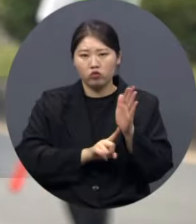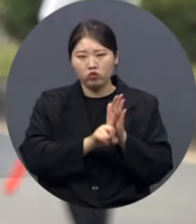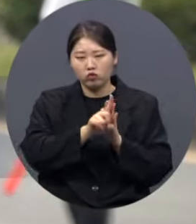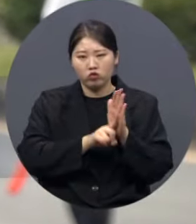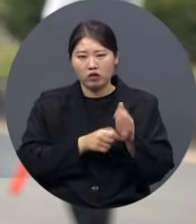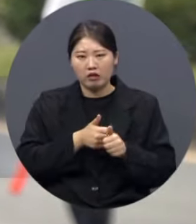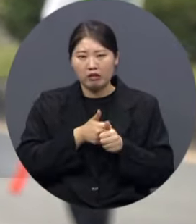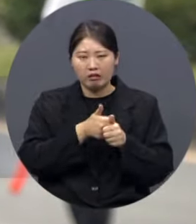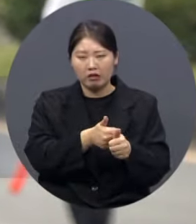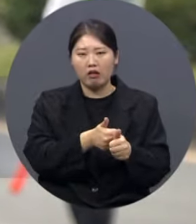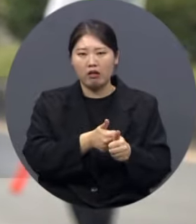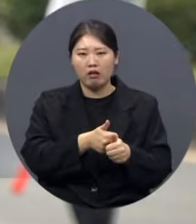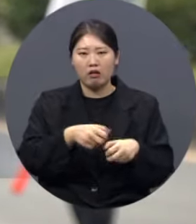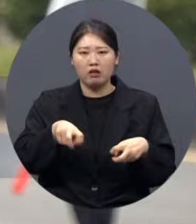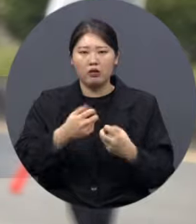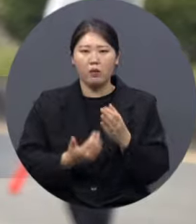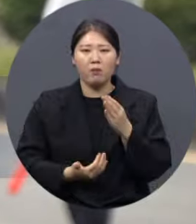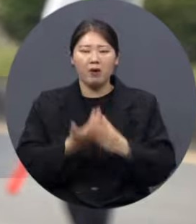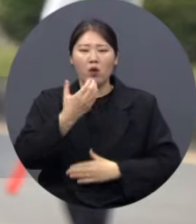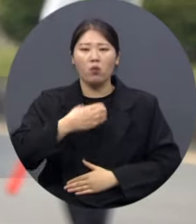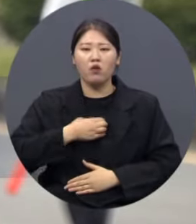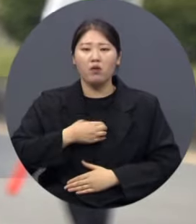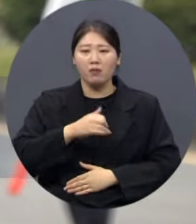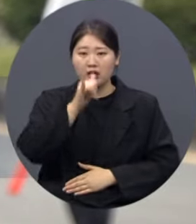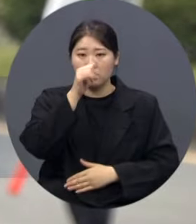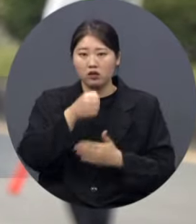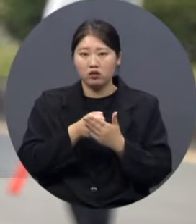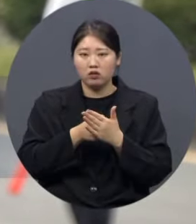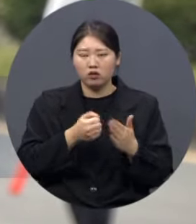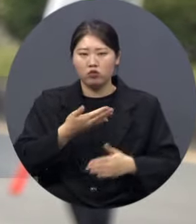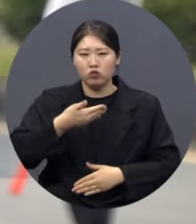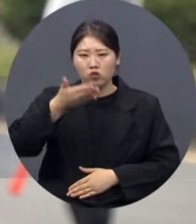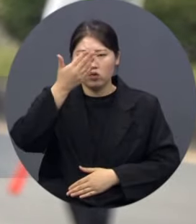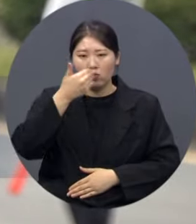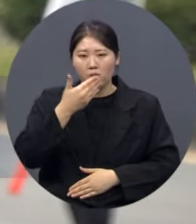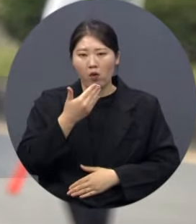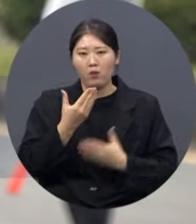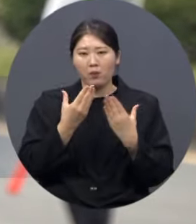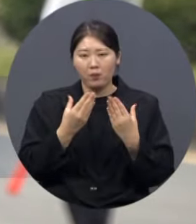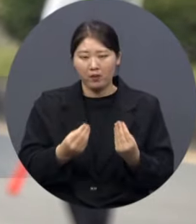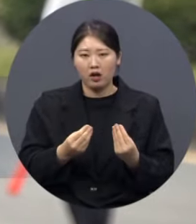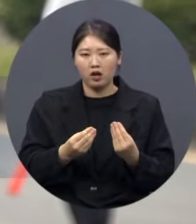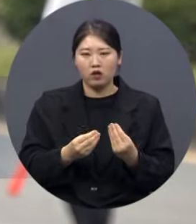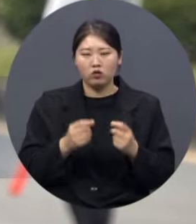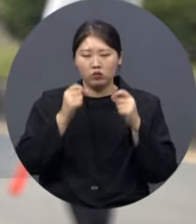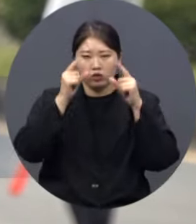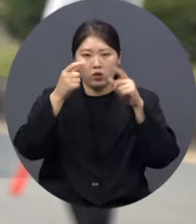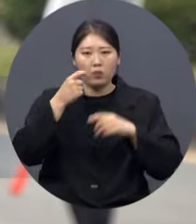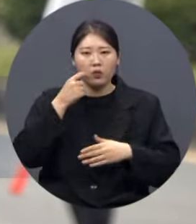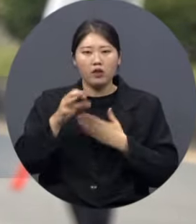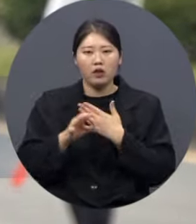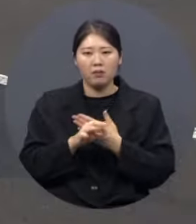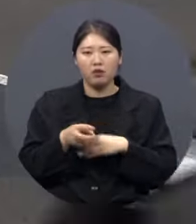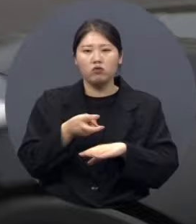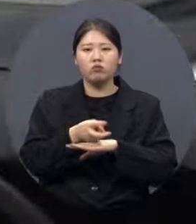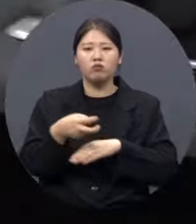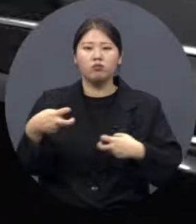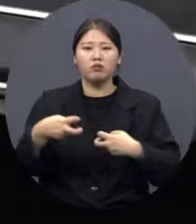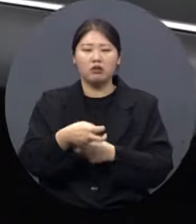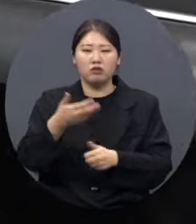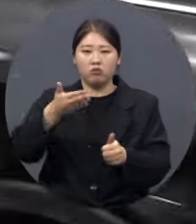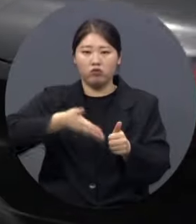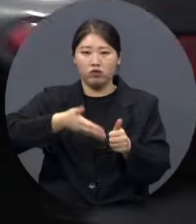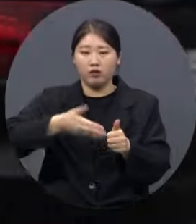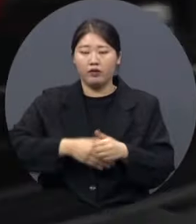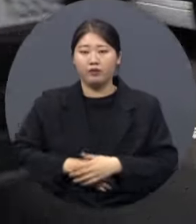대한 사고 위험이 항상 존재하기 때문에 술을 드시고 그 다음 아침에 술이 깨지 않았다 판단되면 반드시 차를 두고 대중교통을 이용하시기 바랍니다.